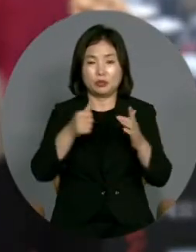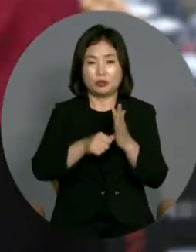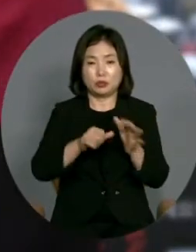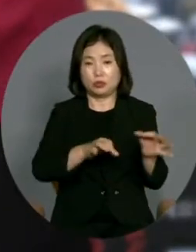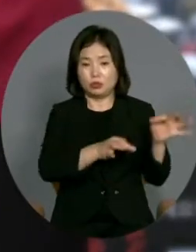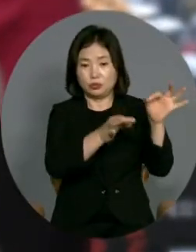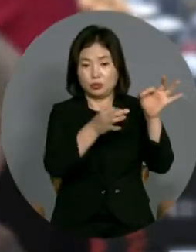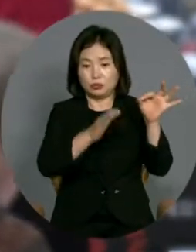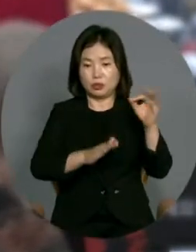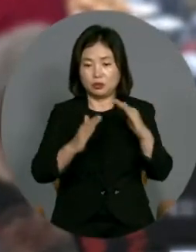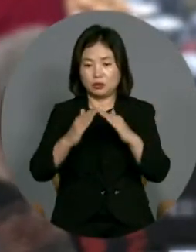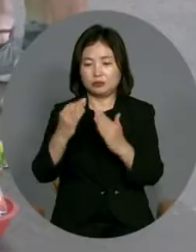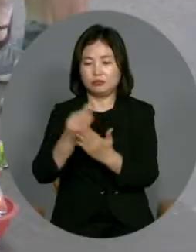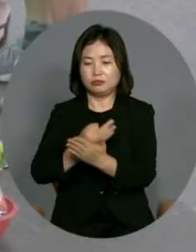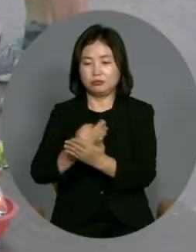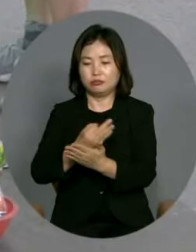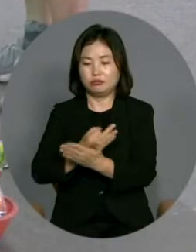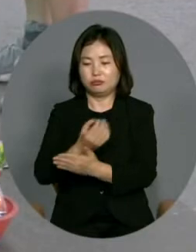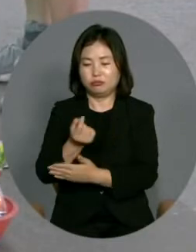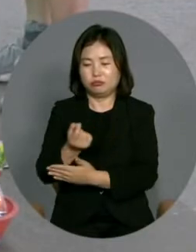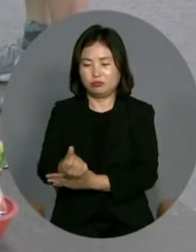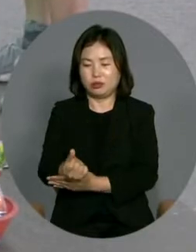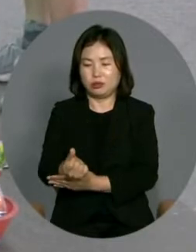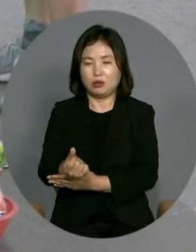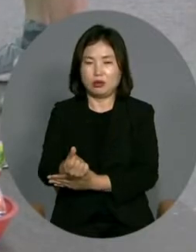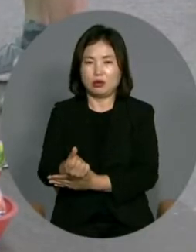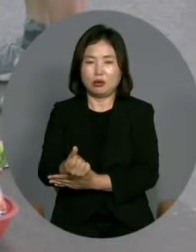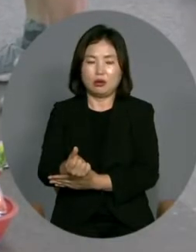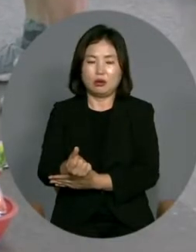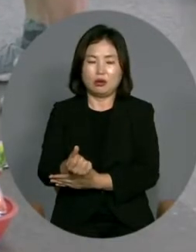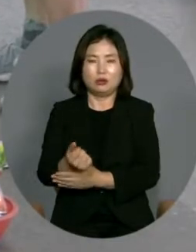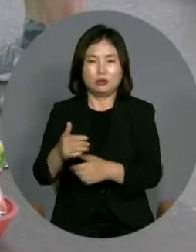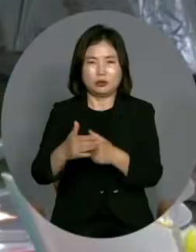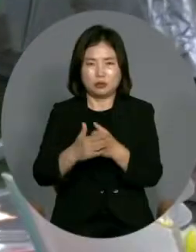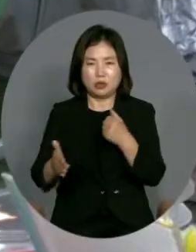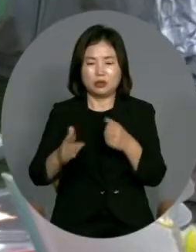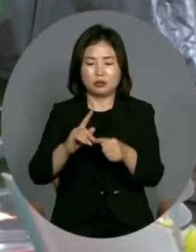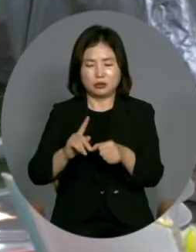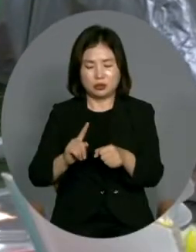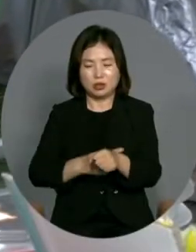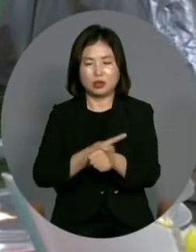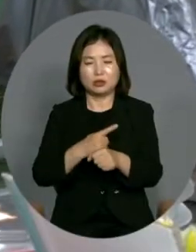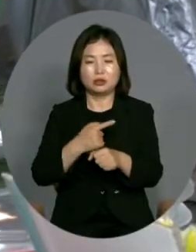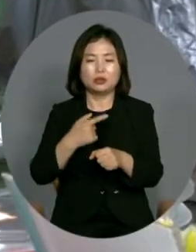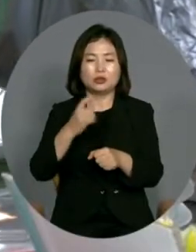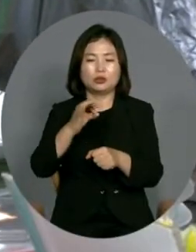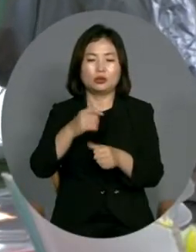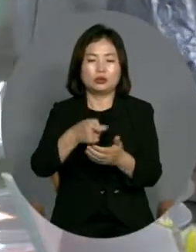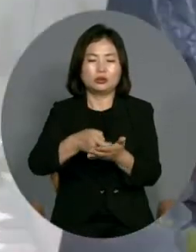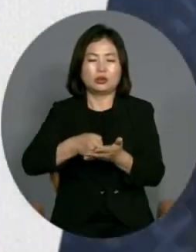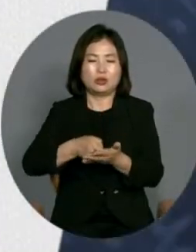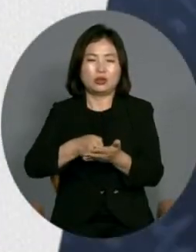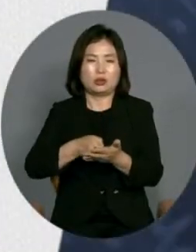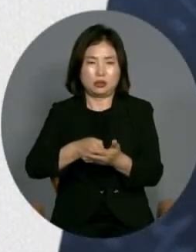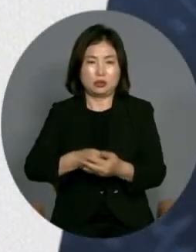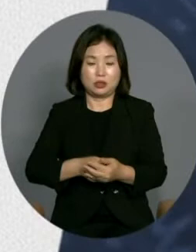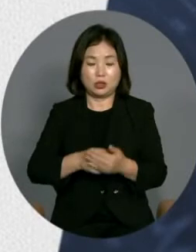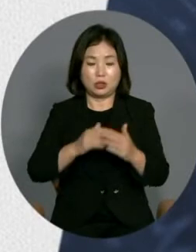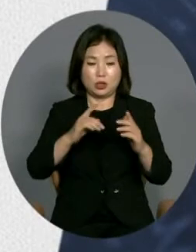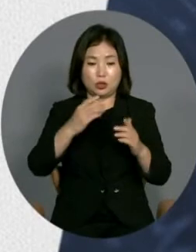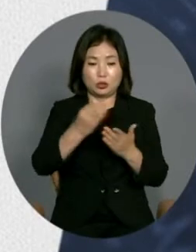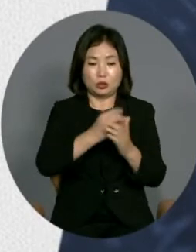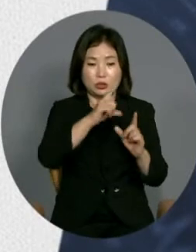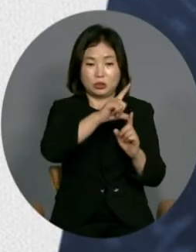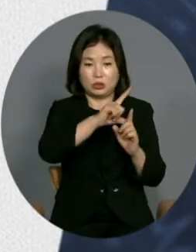계속 오르지만 가계 소득은 물가 상승세를 따라가지 못하면서 나타나는 현상입니다. 소득 상위